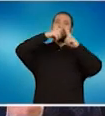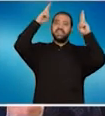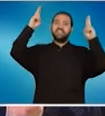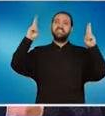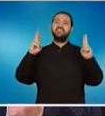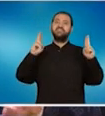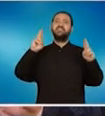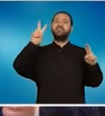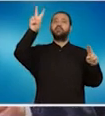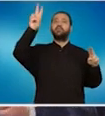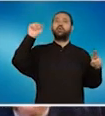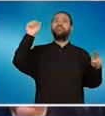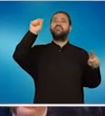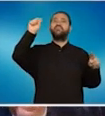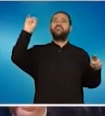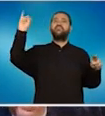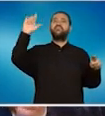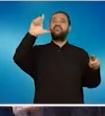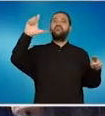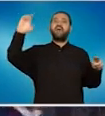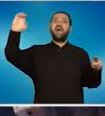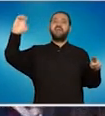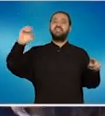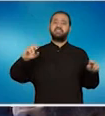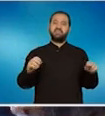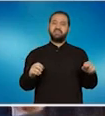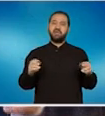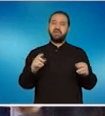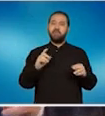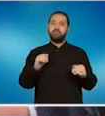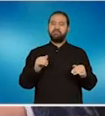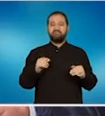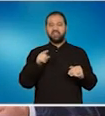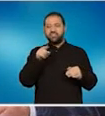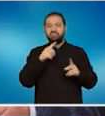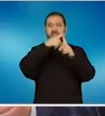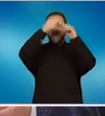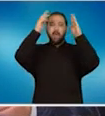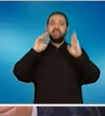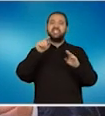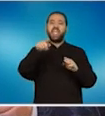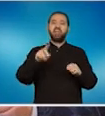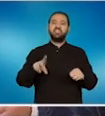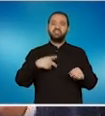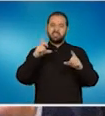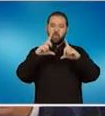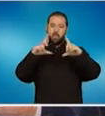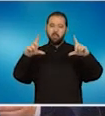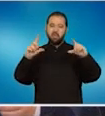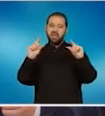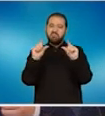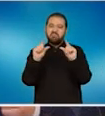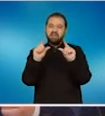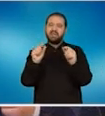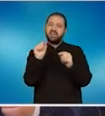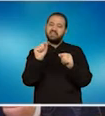Apropo de asta, la Sfântul Vasile nu mai există decât o placă mică, în care se amintește că a fost Părintele Galeriu acolo și acum e adevărat,